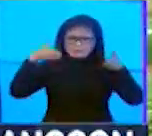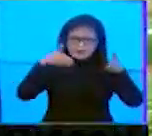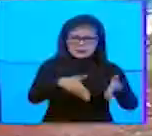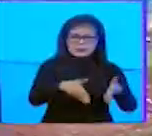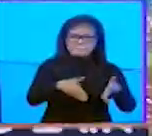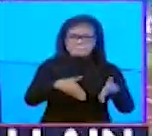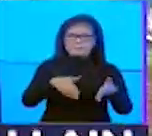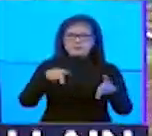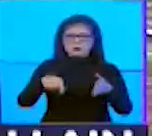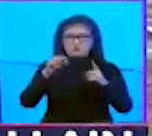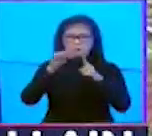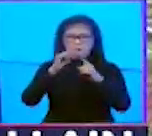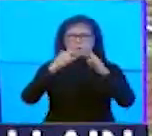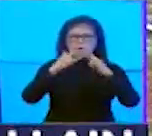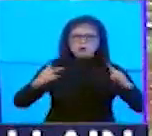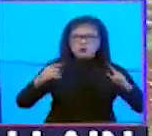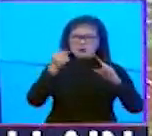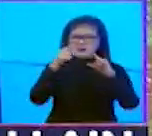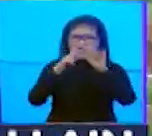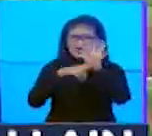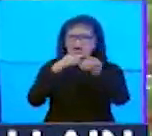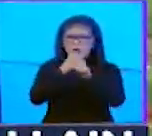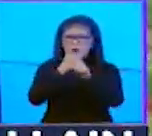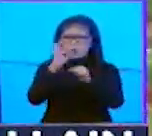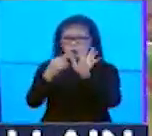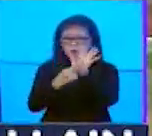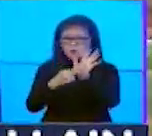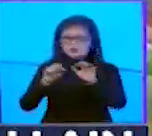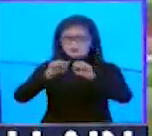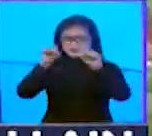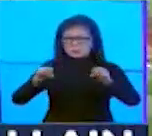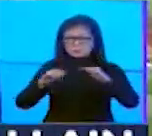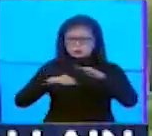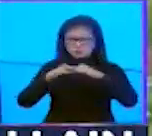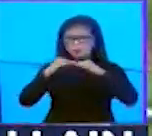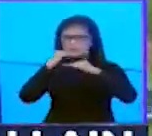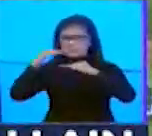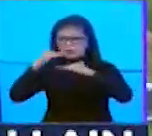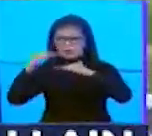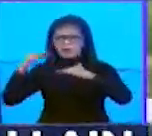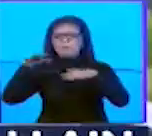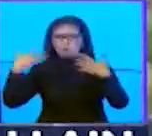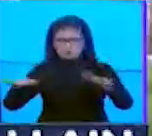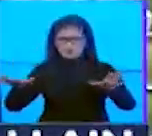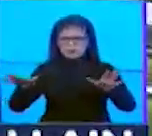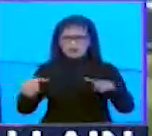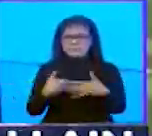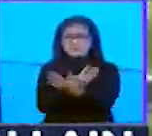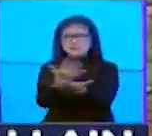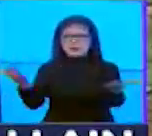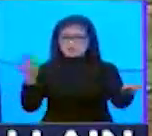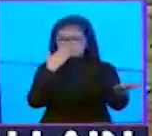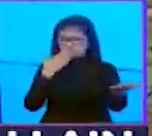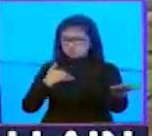jenazah keluarga yang telah dimakamkan sebelumnya. Penanggung jawab TPU Pondok Rangon Muhaimin menyatakan warga yang memiliki makam keluarga di TPU